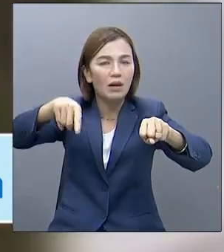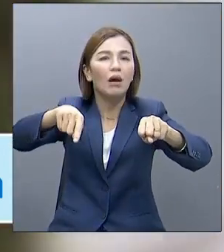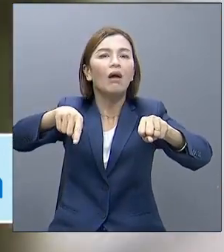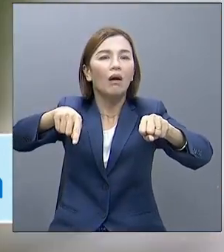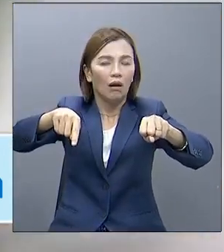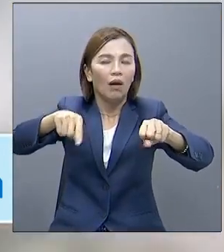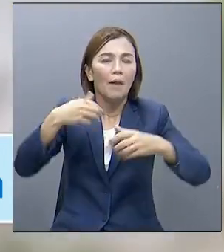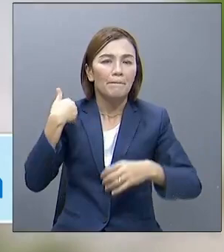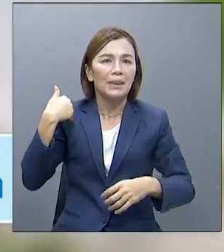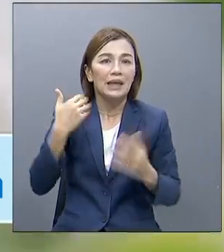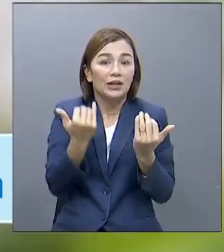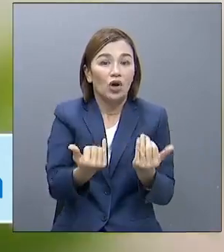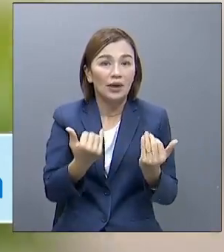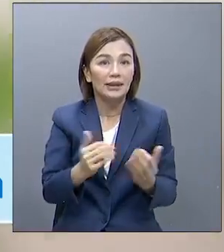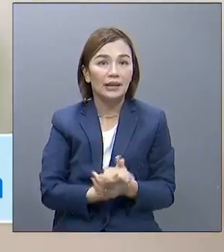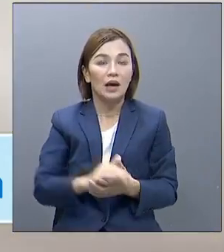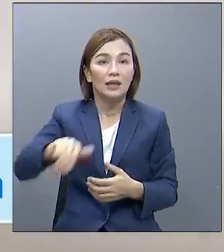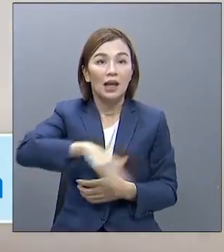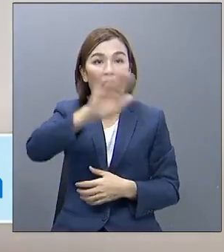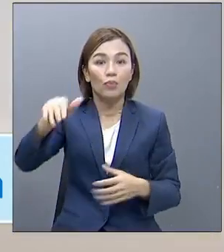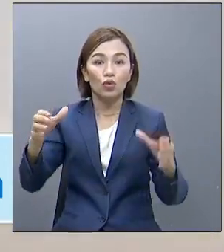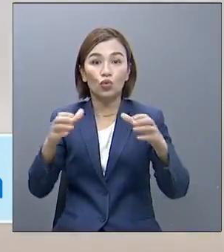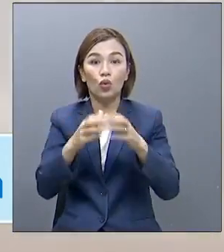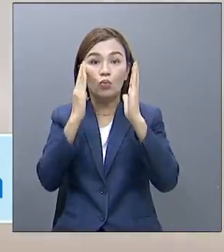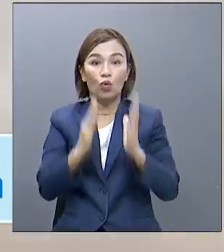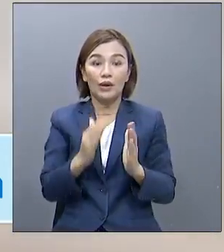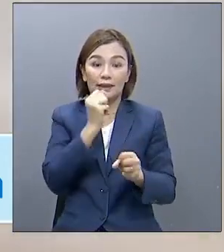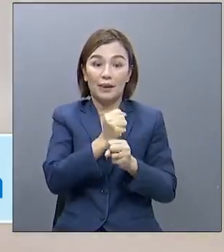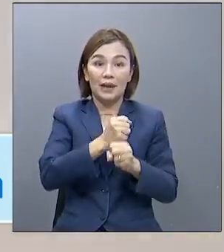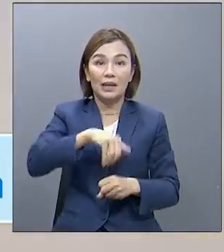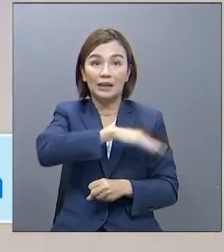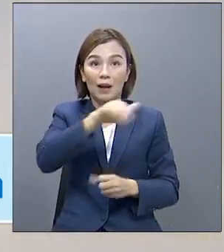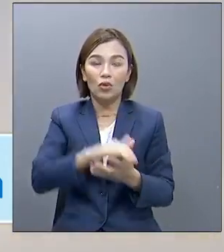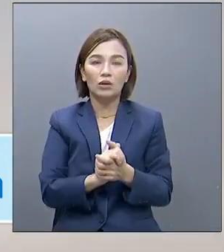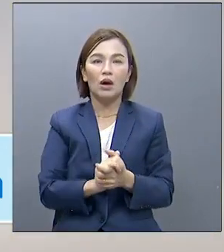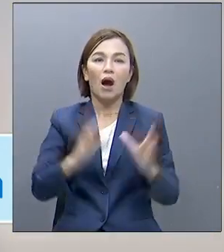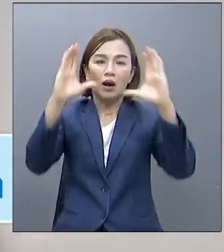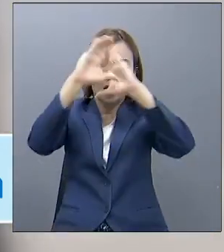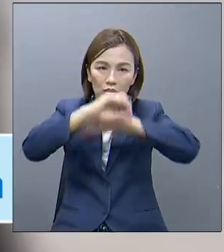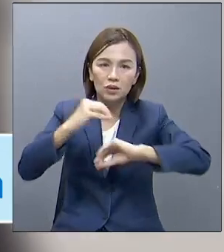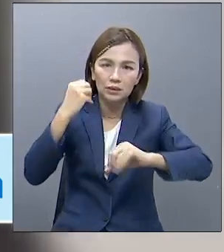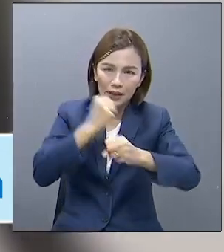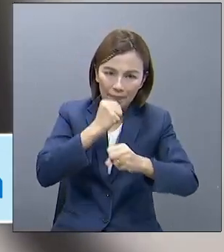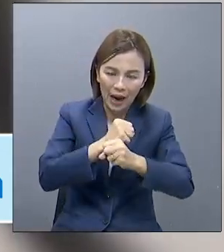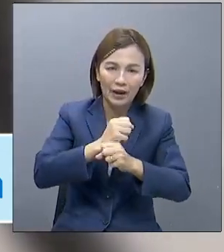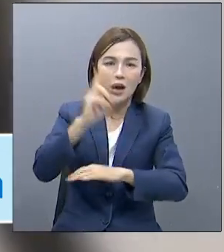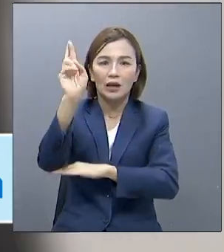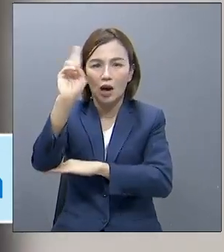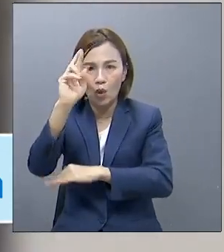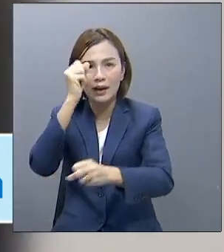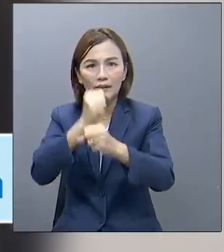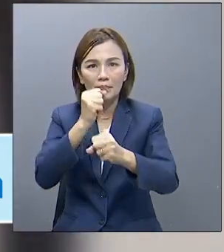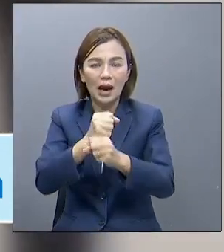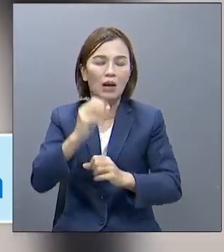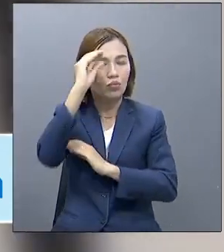งพื้นที่ตอนนี้เขาบอกว่าชุดเฝ้าระวังช้างป่าเนี่ยลงพื้นที่ทั้งเวลากลางวันเวลากลางคืนเลยเพราะว่าตอนนี้เนี่ยชาวบ้านแจ้งเข้ามา